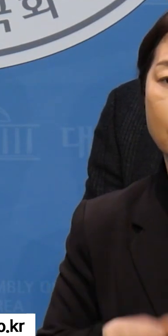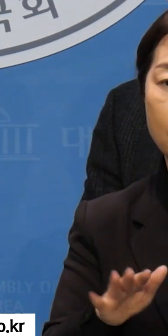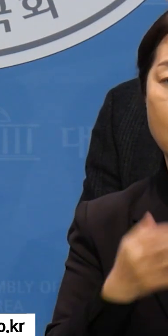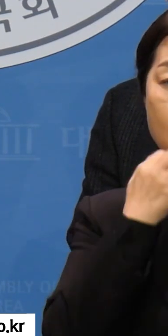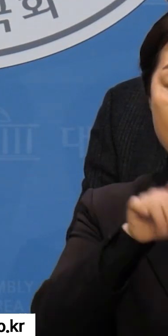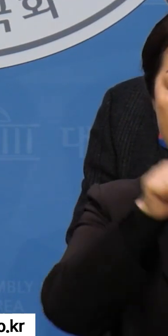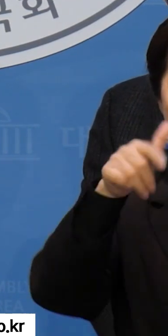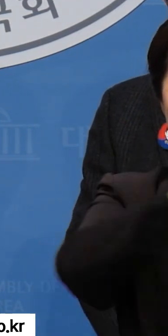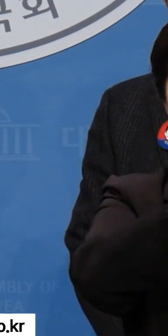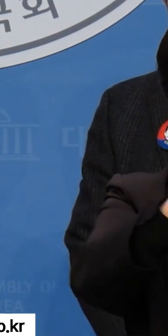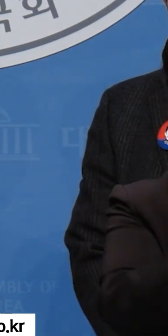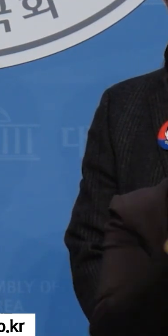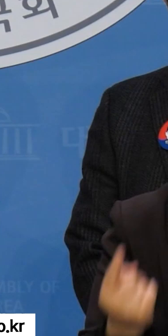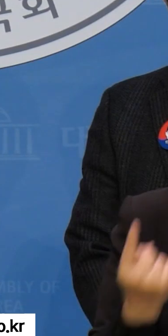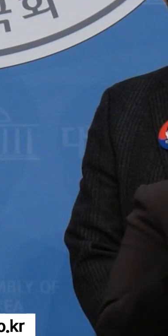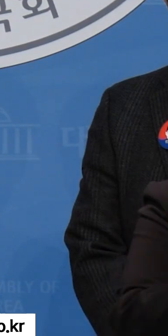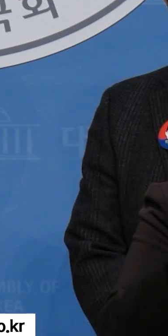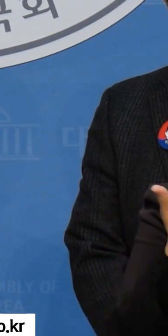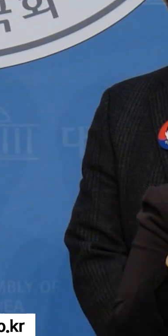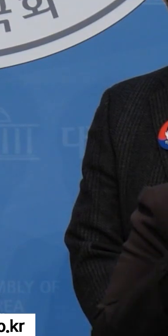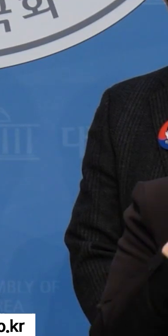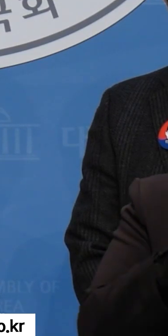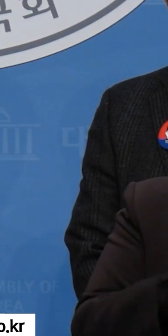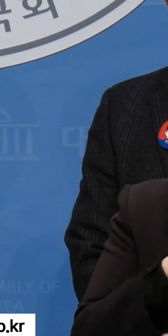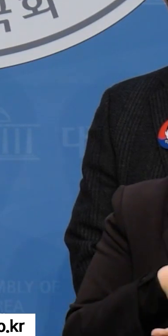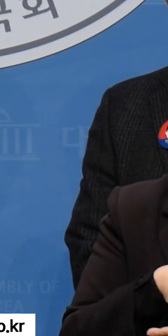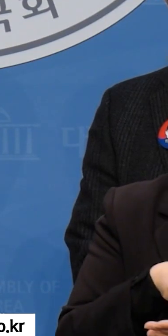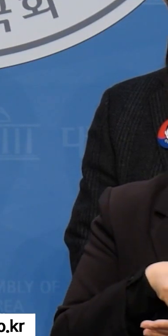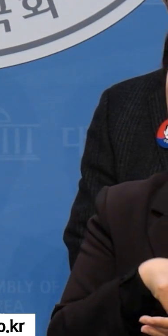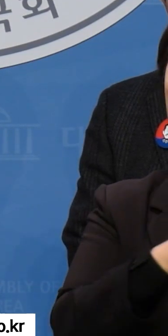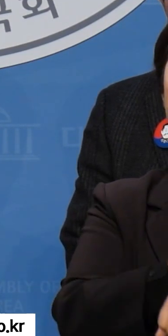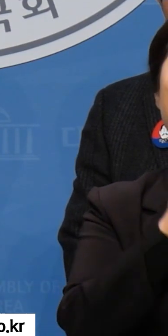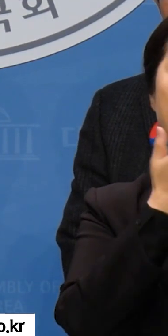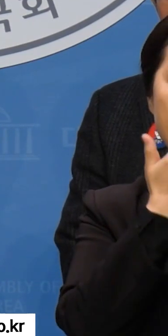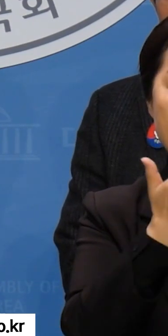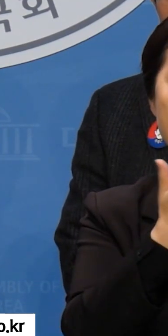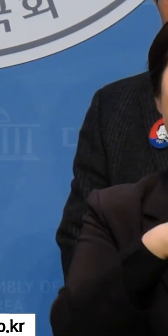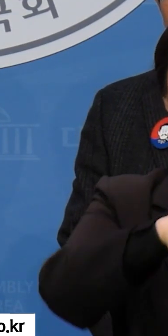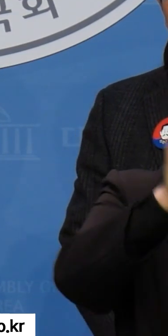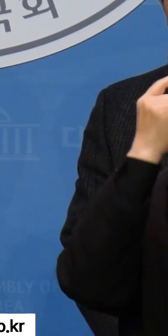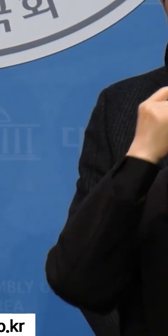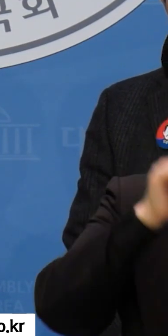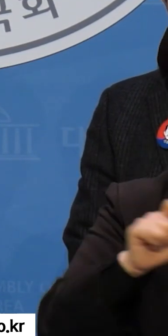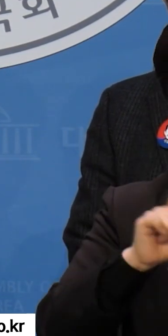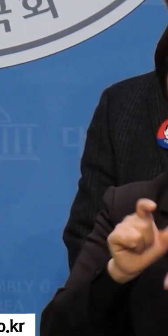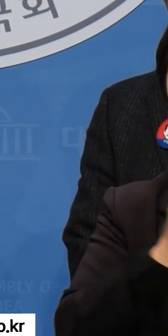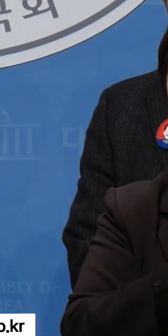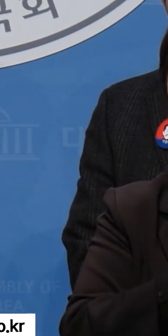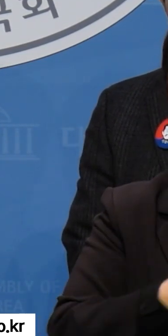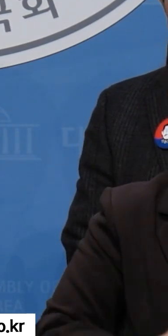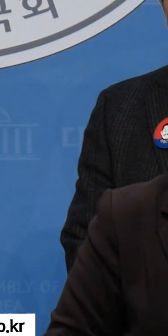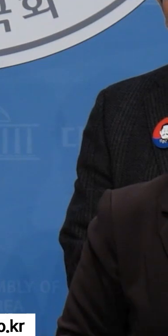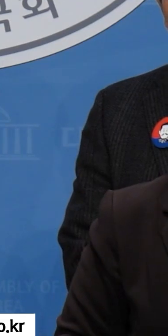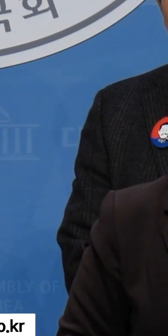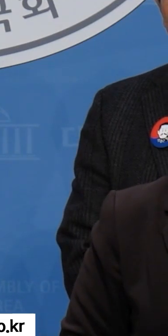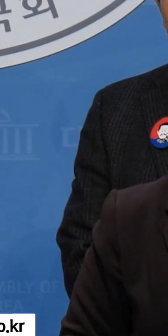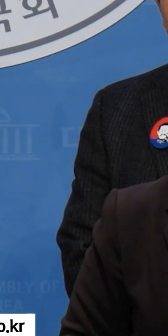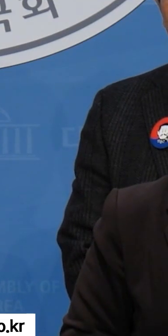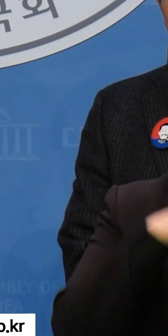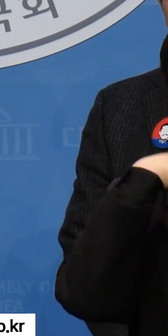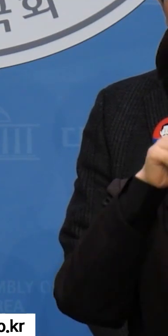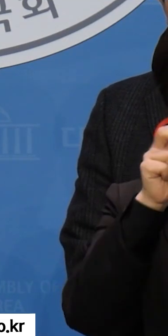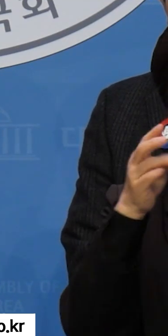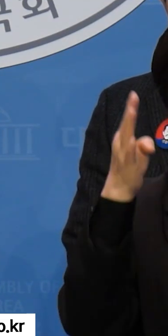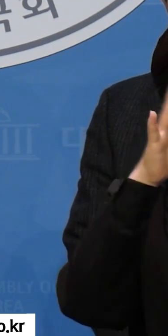합류하게 되었습니다. 우선 제 위치에서 할 수 있는 것부터 먼저 고민하겠습니다.